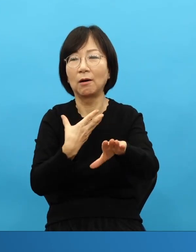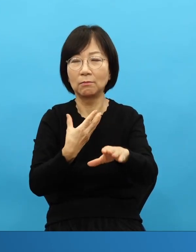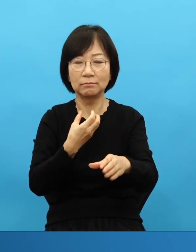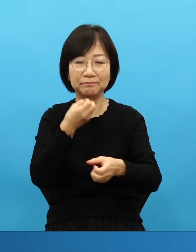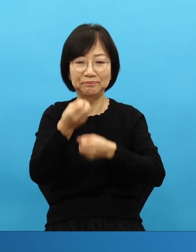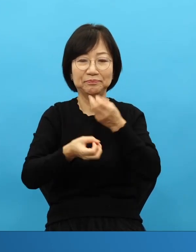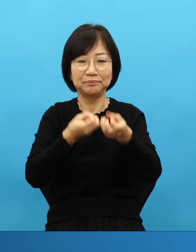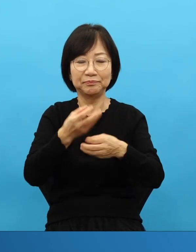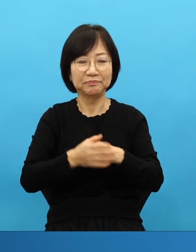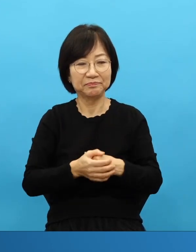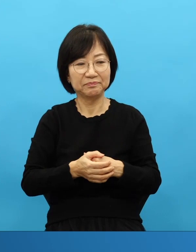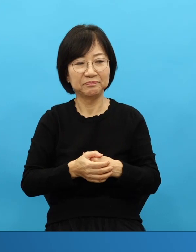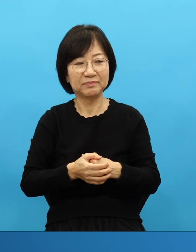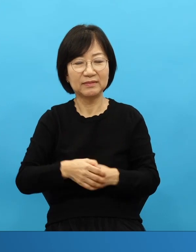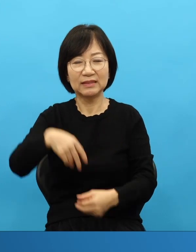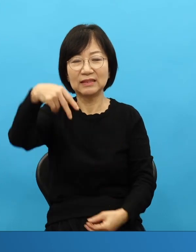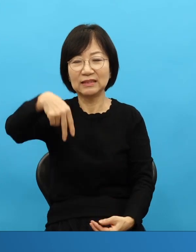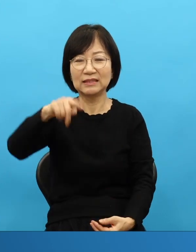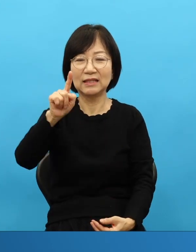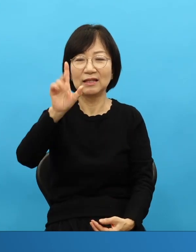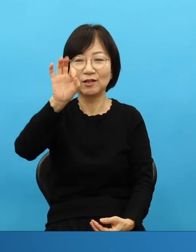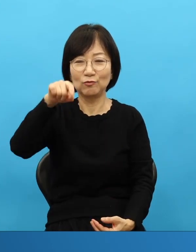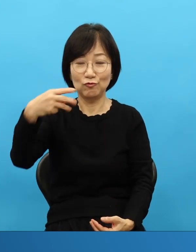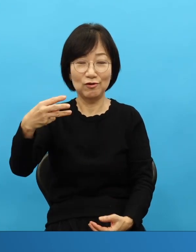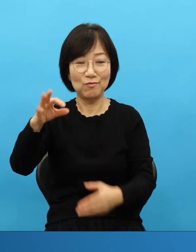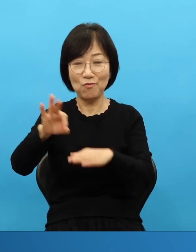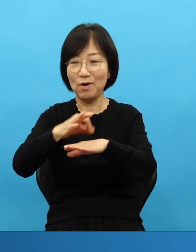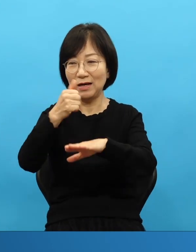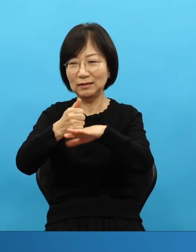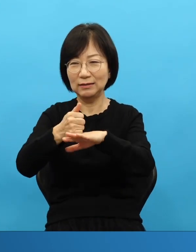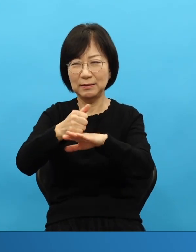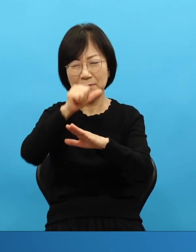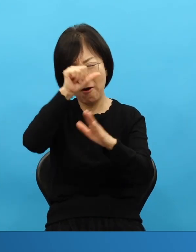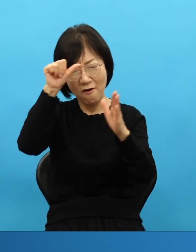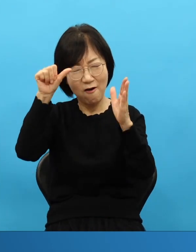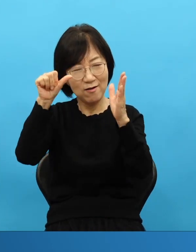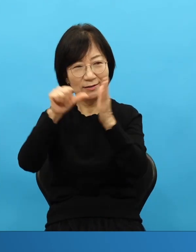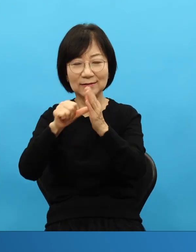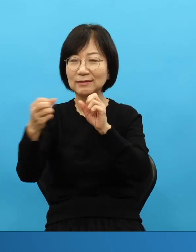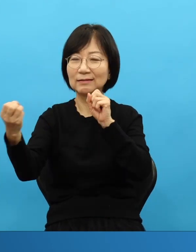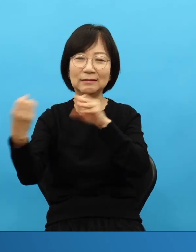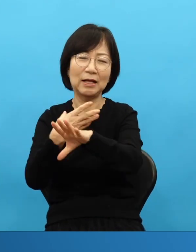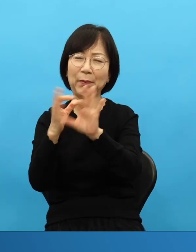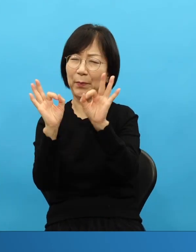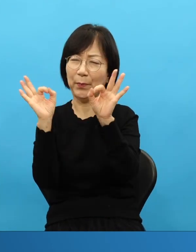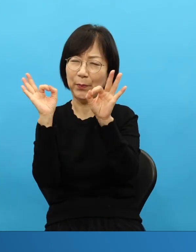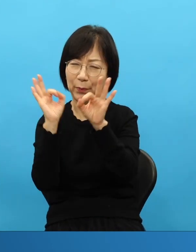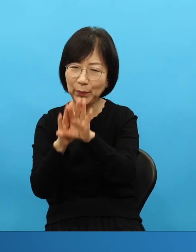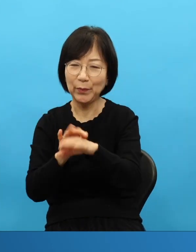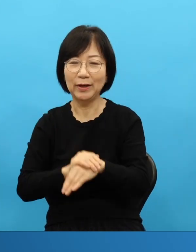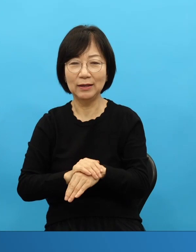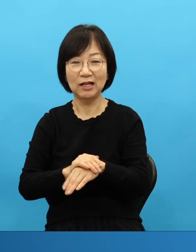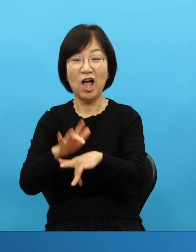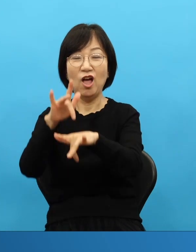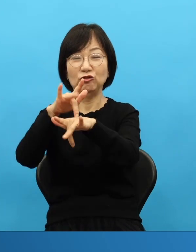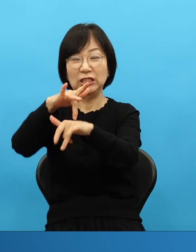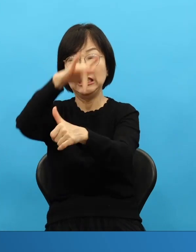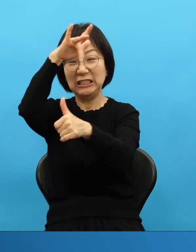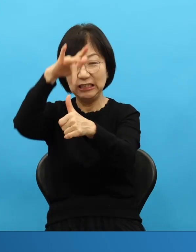사울 왕은 응답을 못 받는 거예요. That's why King Saul was not receiving answers. 평생 귀신 들려 고생했잖아요. That's why he became demon possessed and suffered his whole life